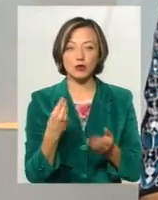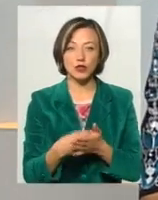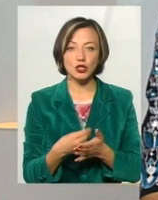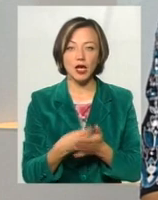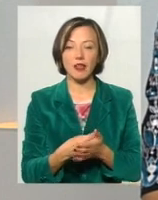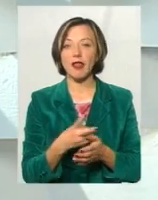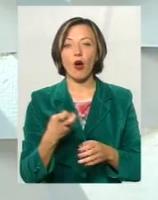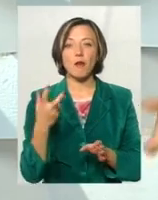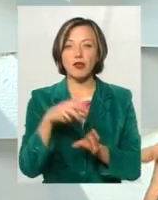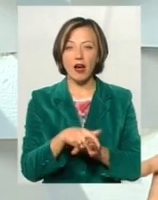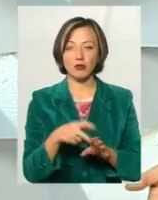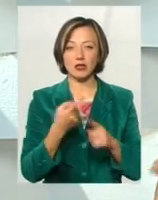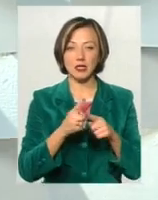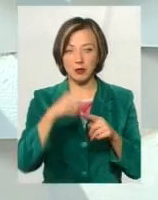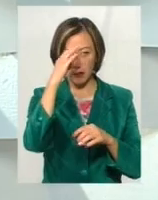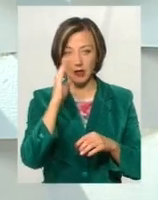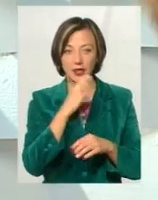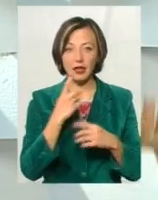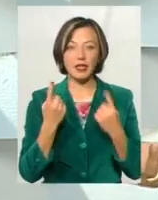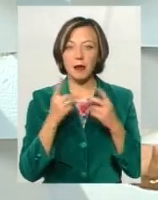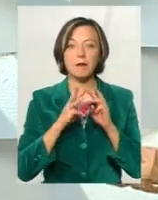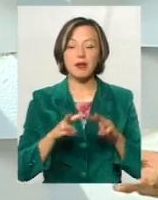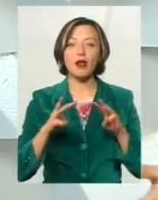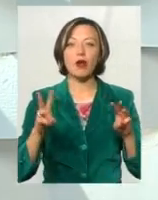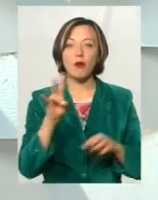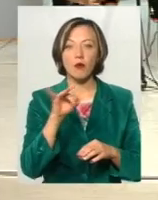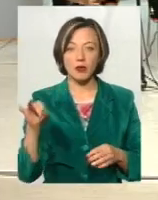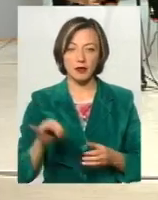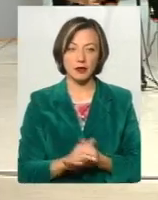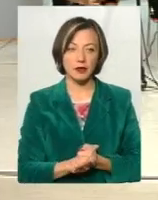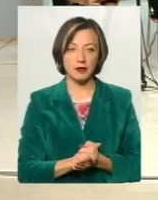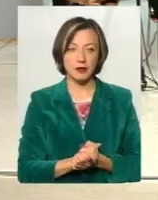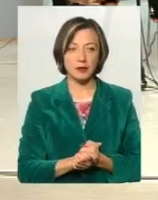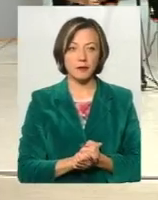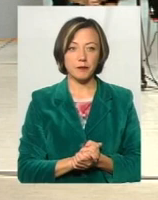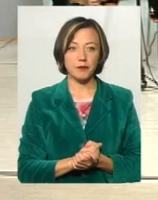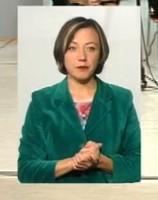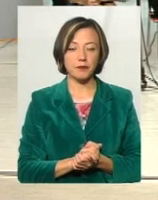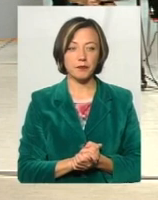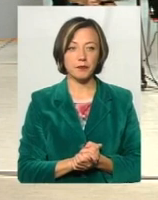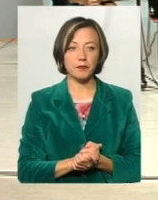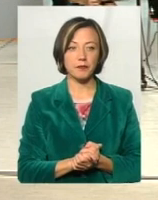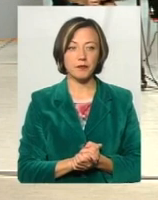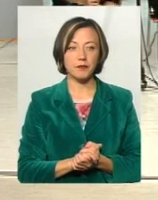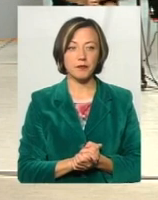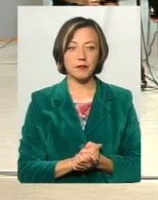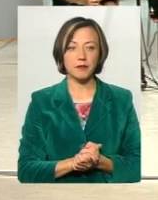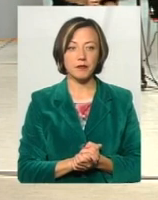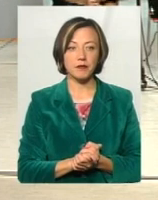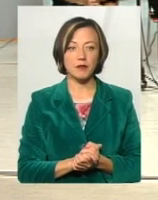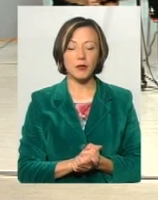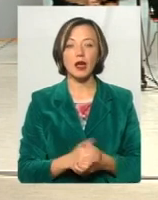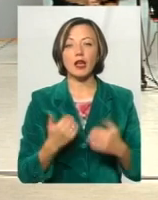бюджет, обтяжуйте цих батьків, це не такі мільйони. Хто відповідальний за ці рішення? Чому така ситуація? Я погоджуюся з